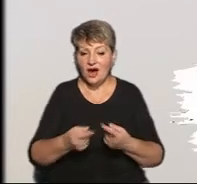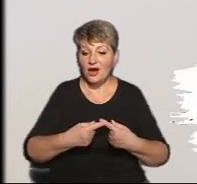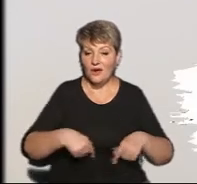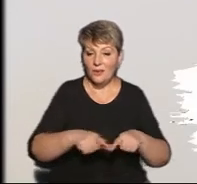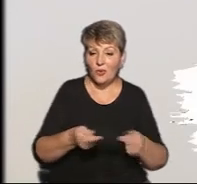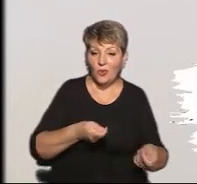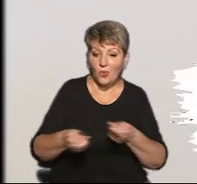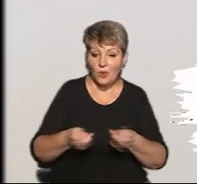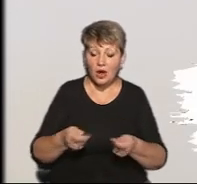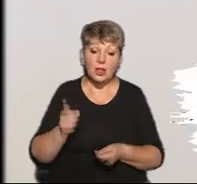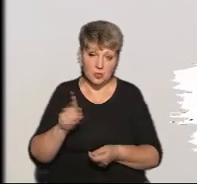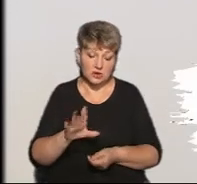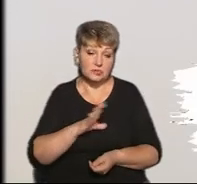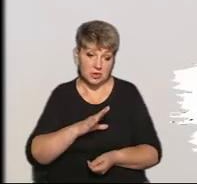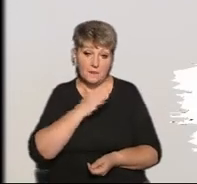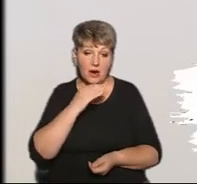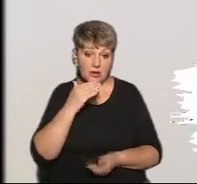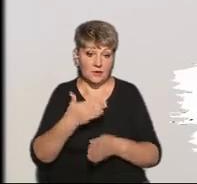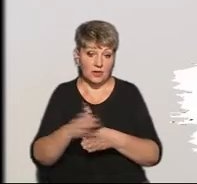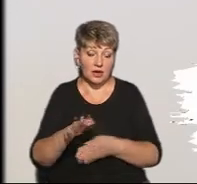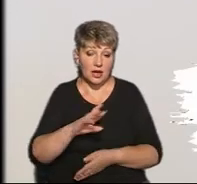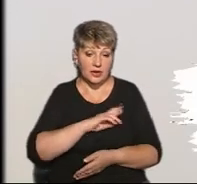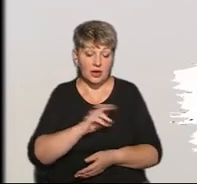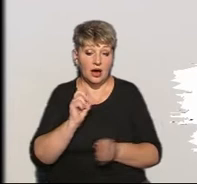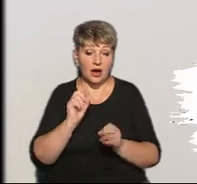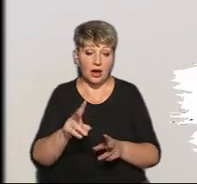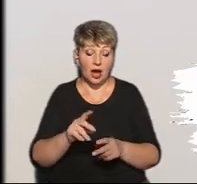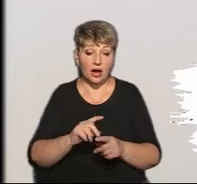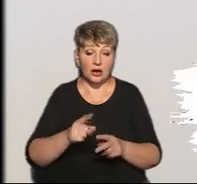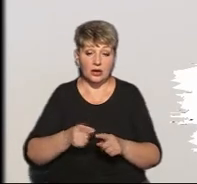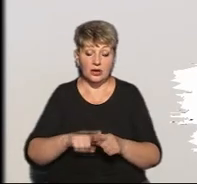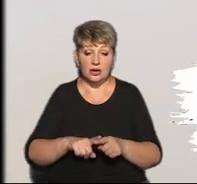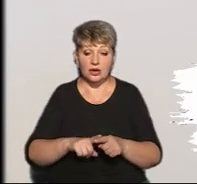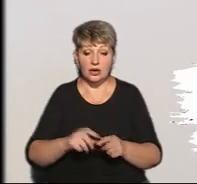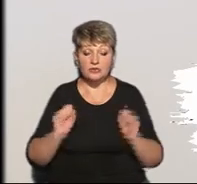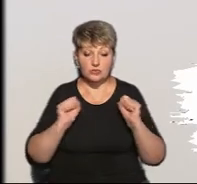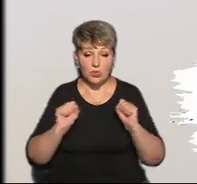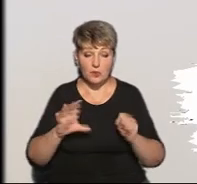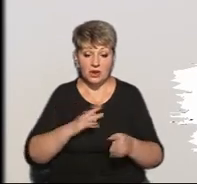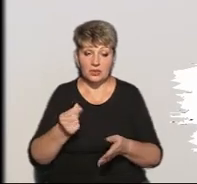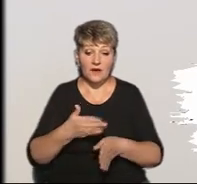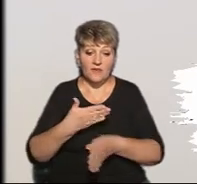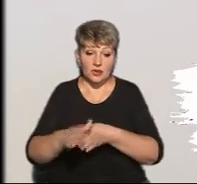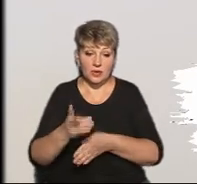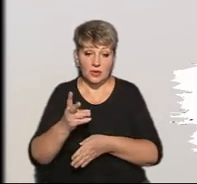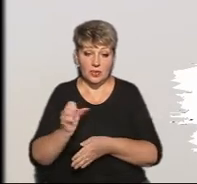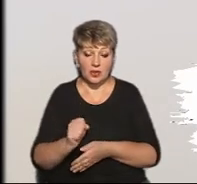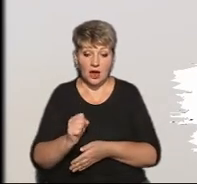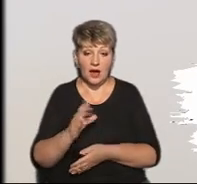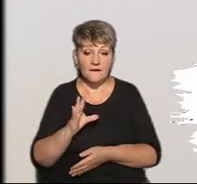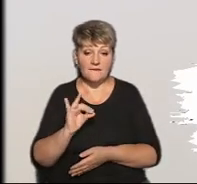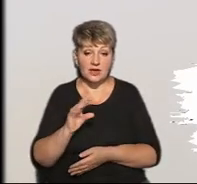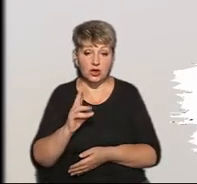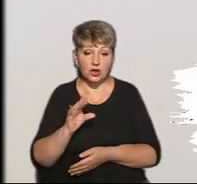це, гуртки теж було дуже багато виділено. Я от як очільник федерації дзюдо, то було виділено кошти на ДЮСШ